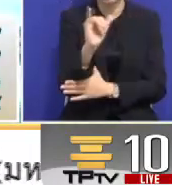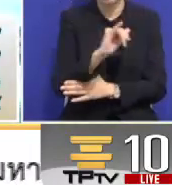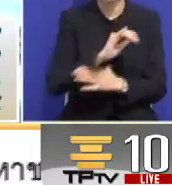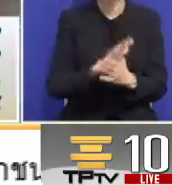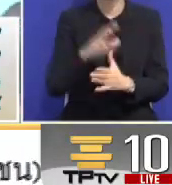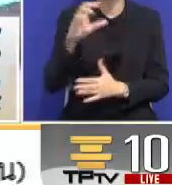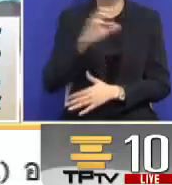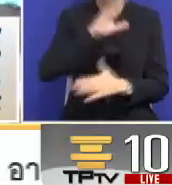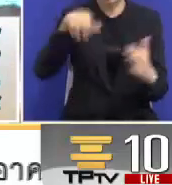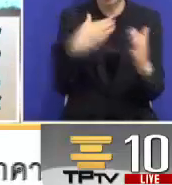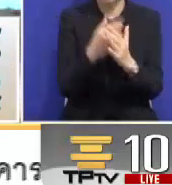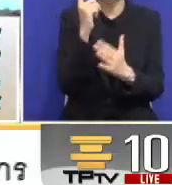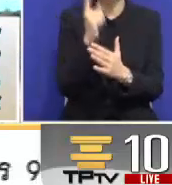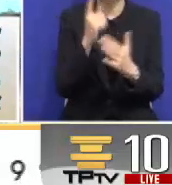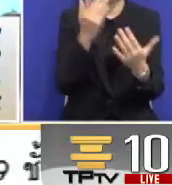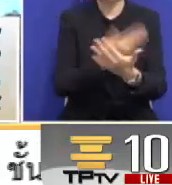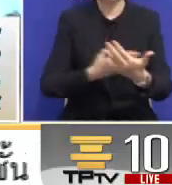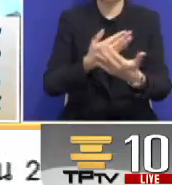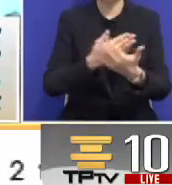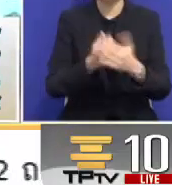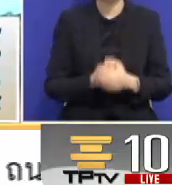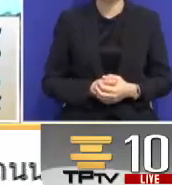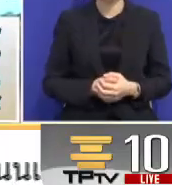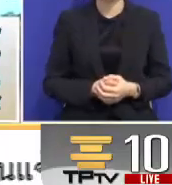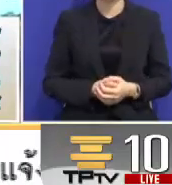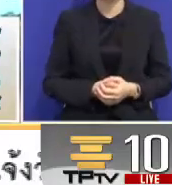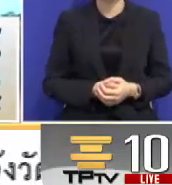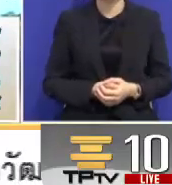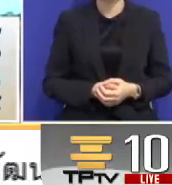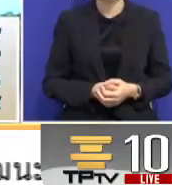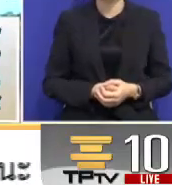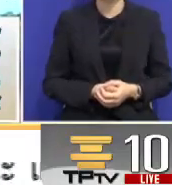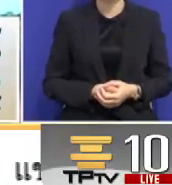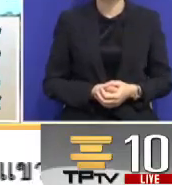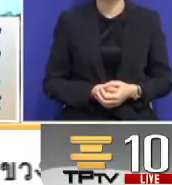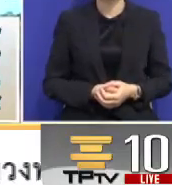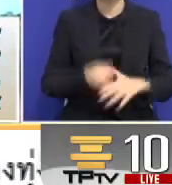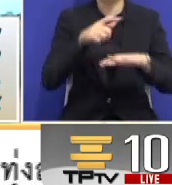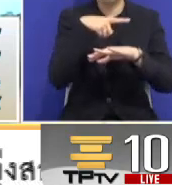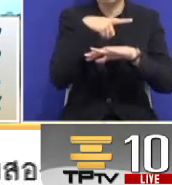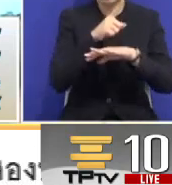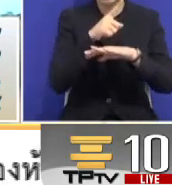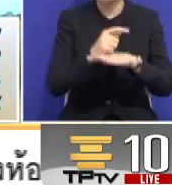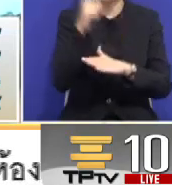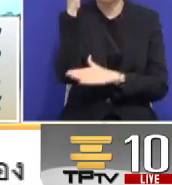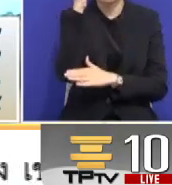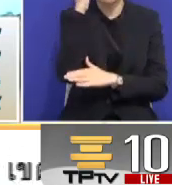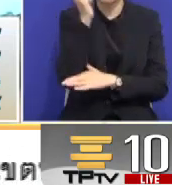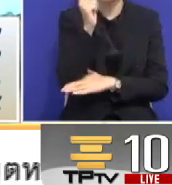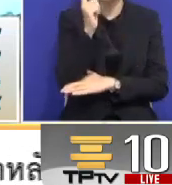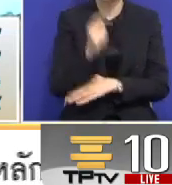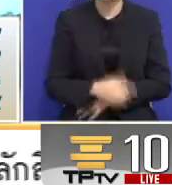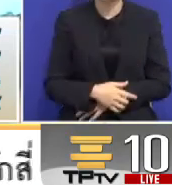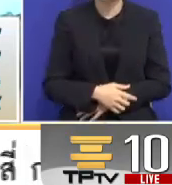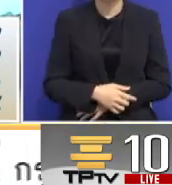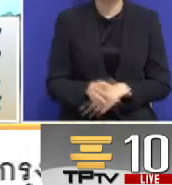านประธานครับท่านประธานบอกว่าต้องเห็นการเห็นสภานี้ใช้